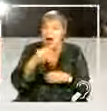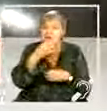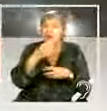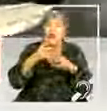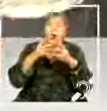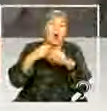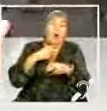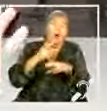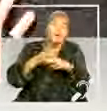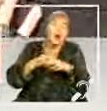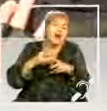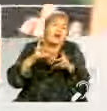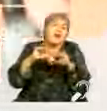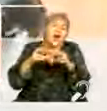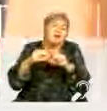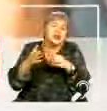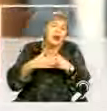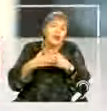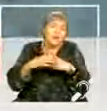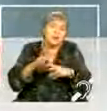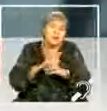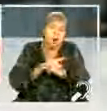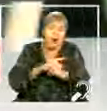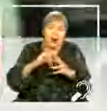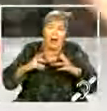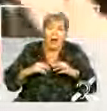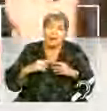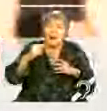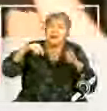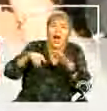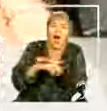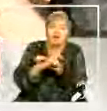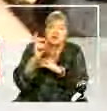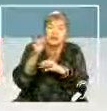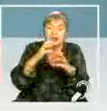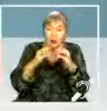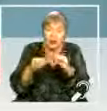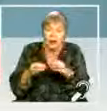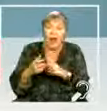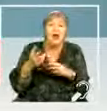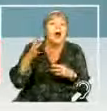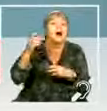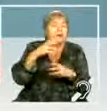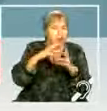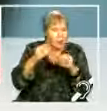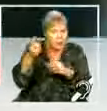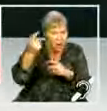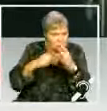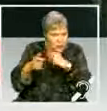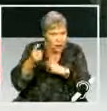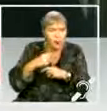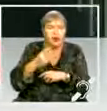de cancer în fază terminală. A fost eliberat și a fugit din țară. El a fost adus înapoi în 2013. De atunci, este în detenție.